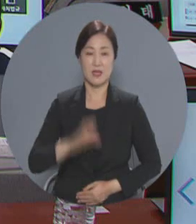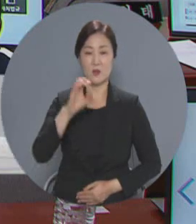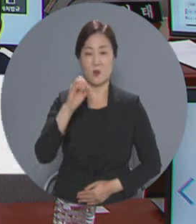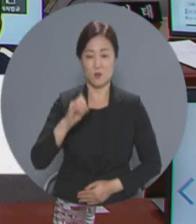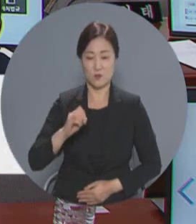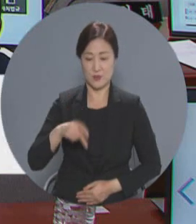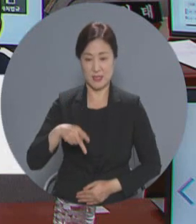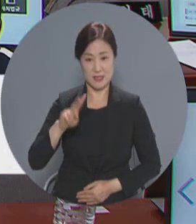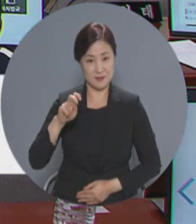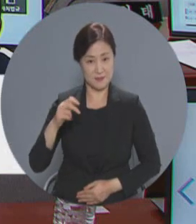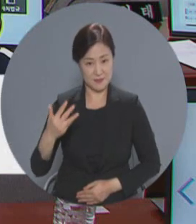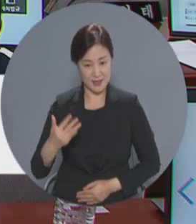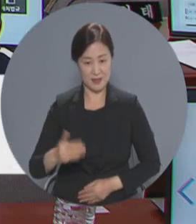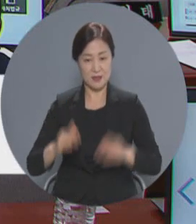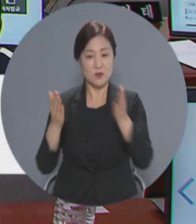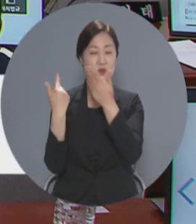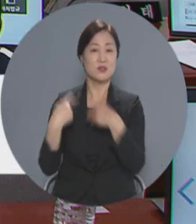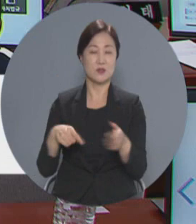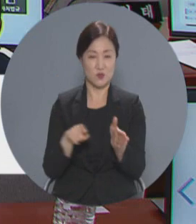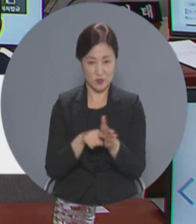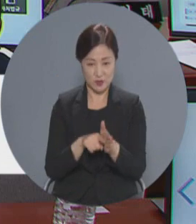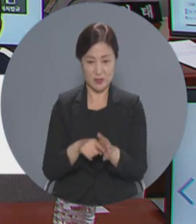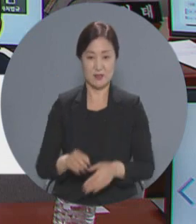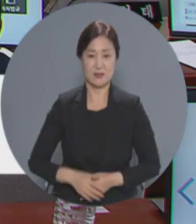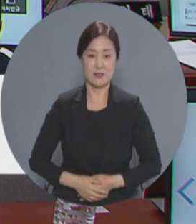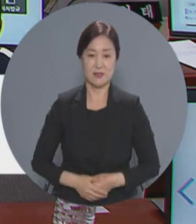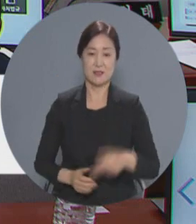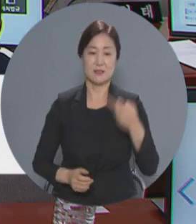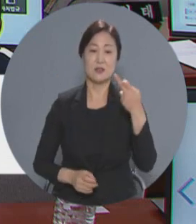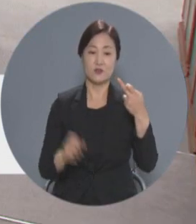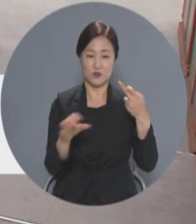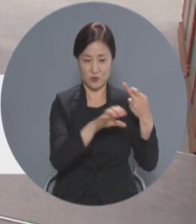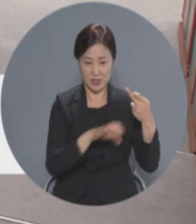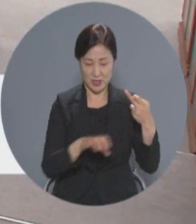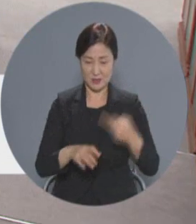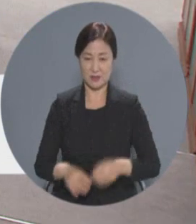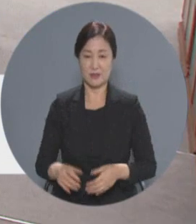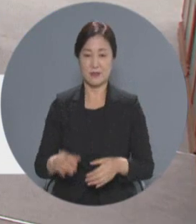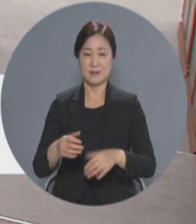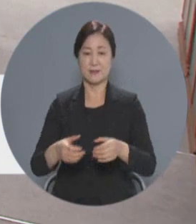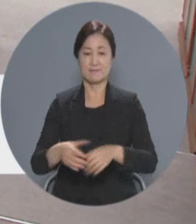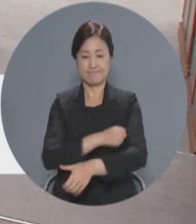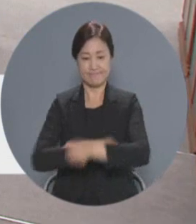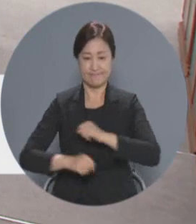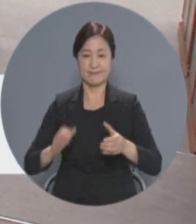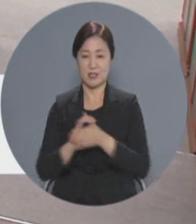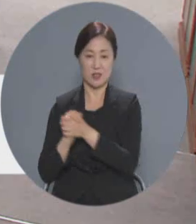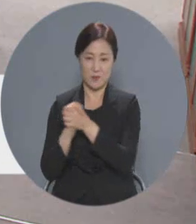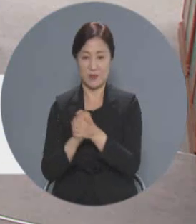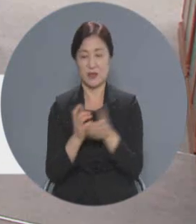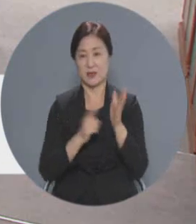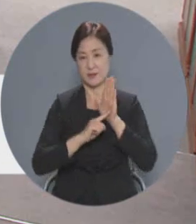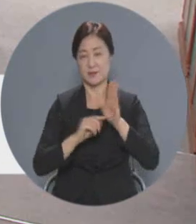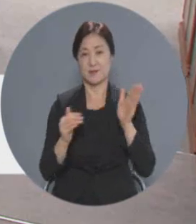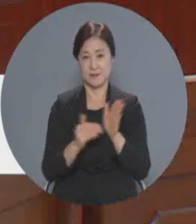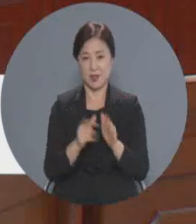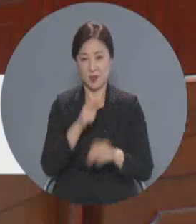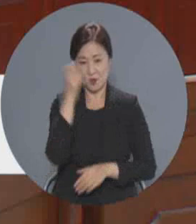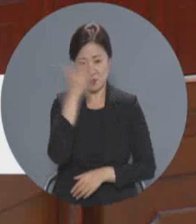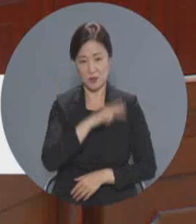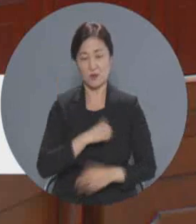COP28 남해안 남중권 유치를 위해 권역 내 12개 시군의회가 적극 협력하기로 했습니다.